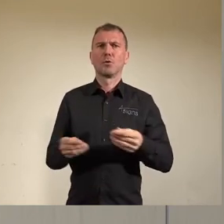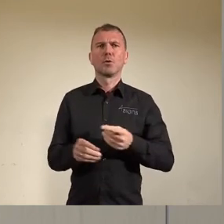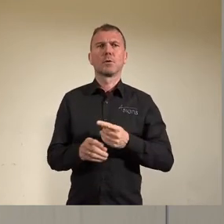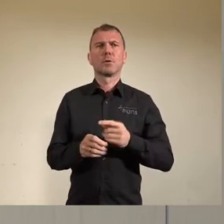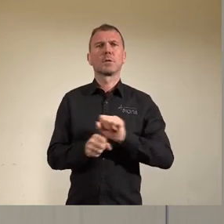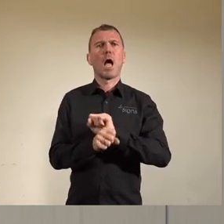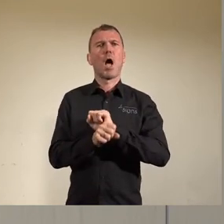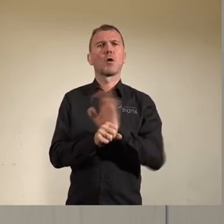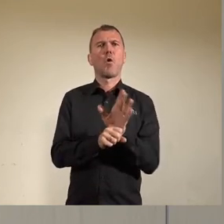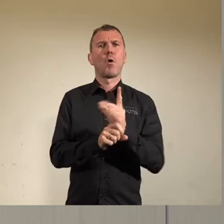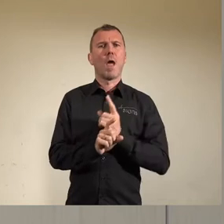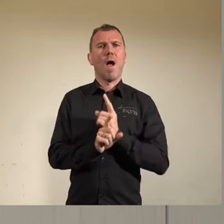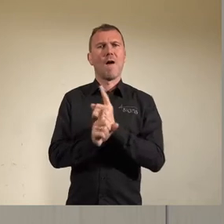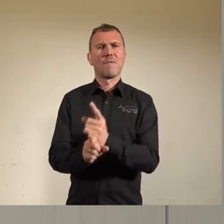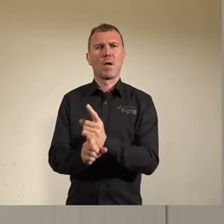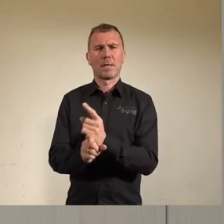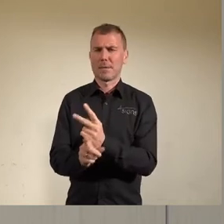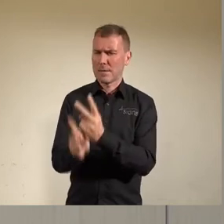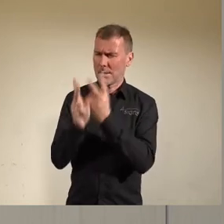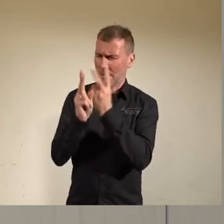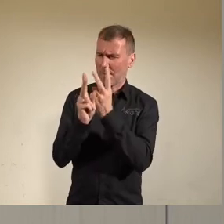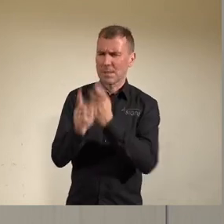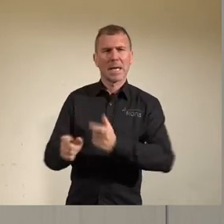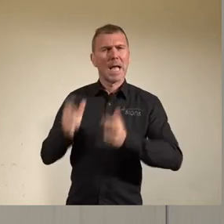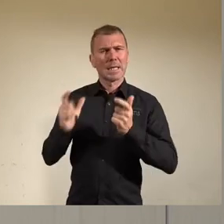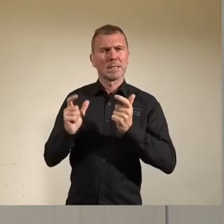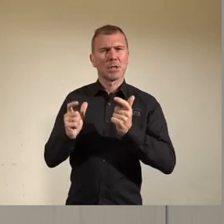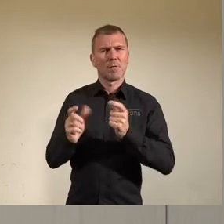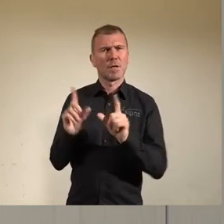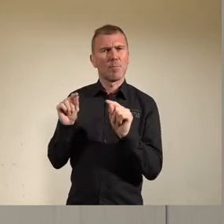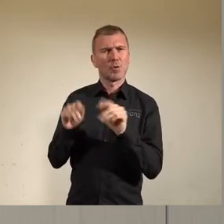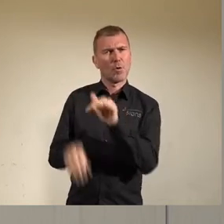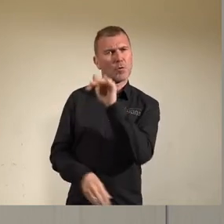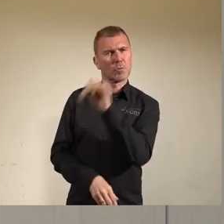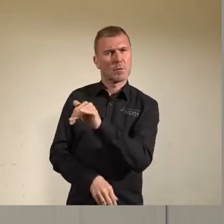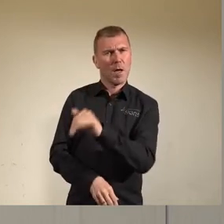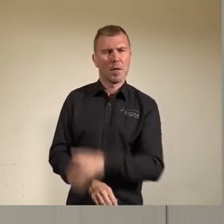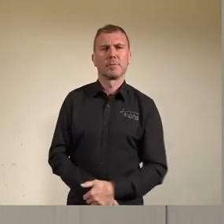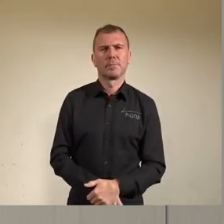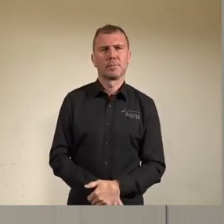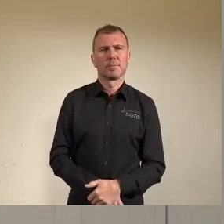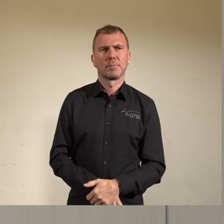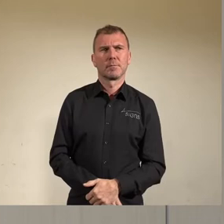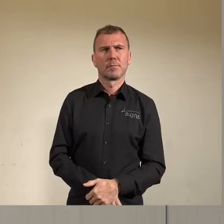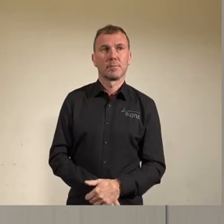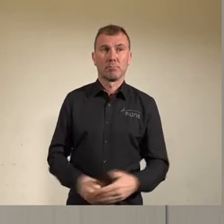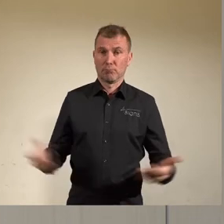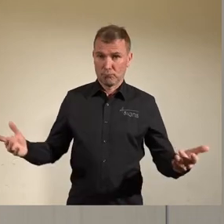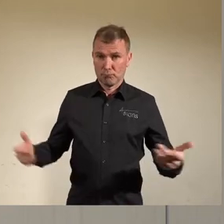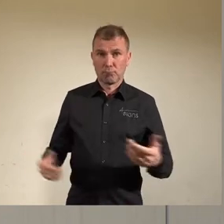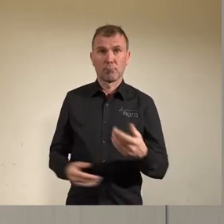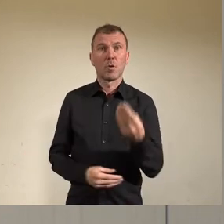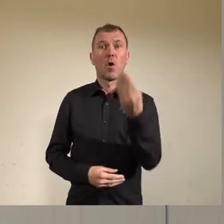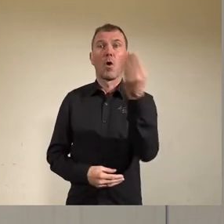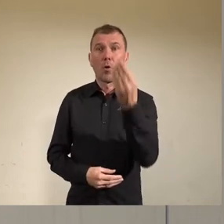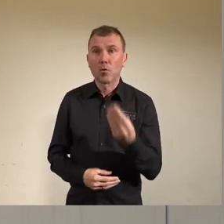der Corona-Krise eine immens wichtige gesellschaftliche Bedeutung zukommt. Und gerade die Kunst-